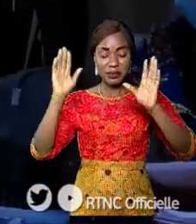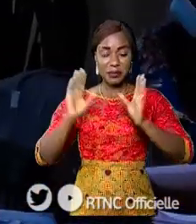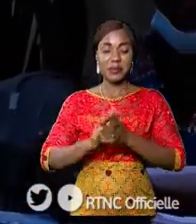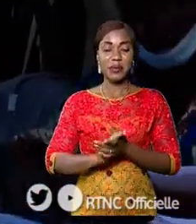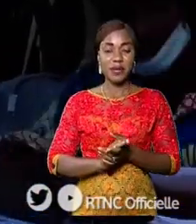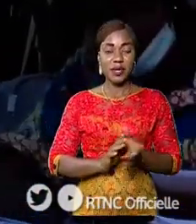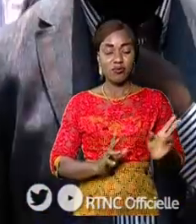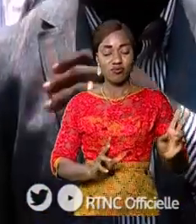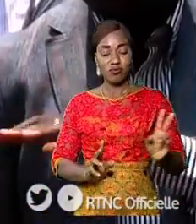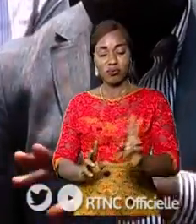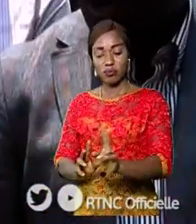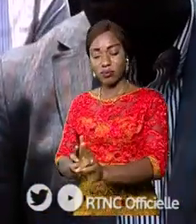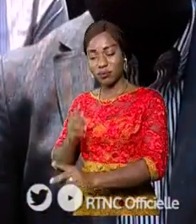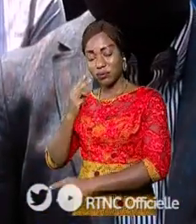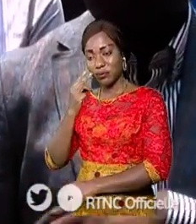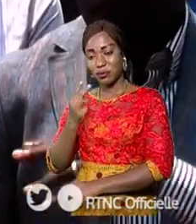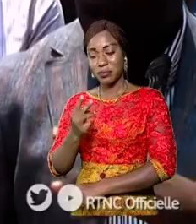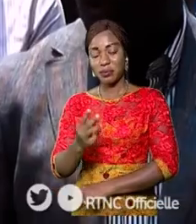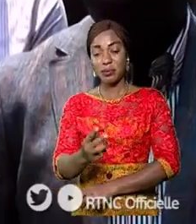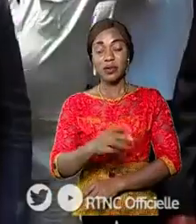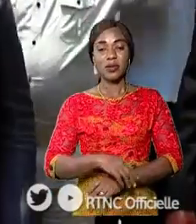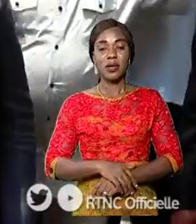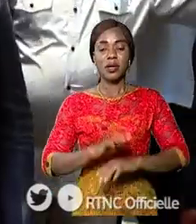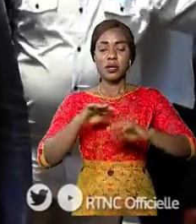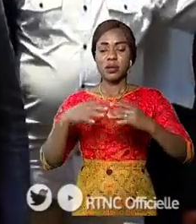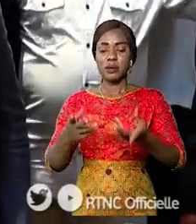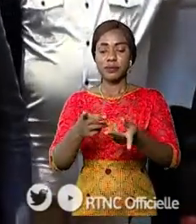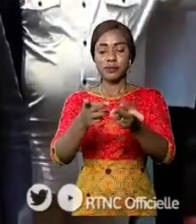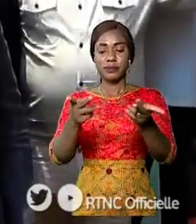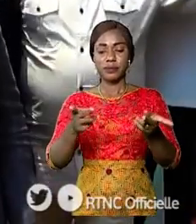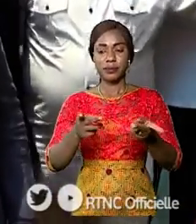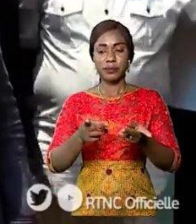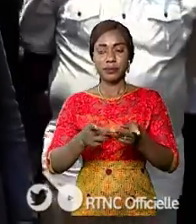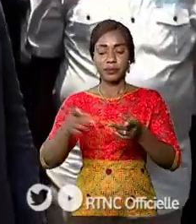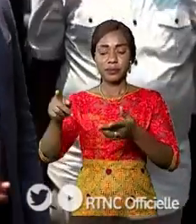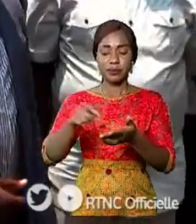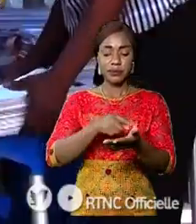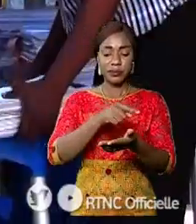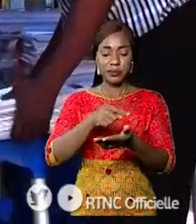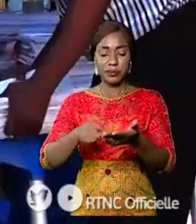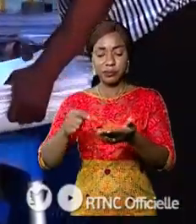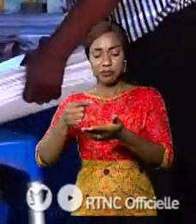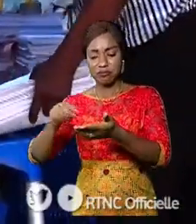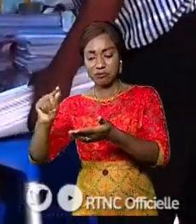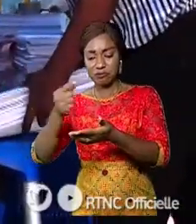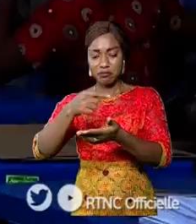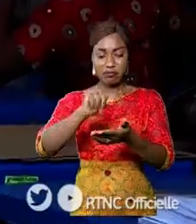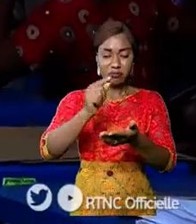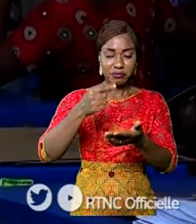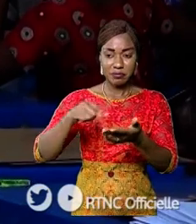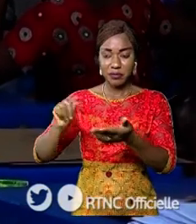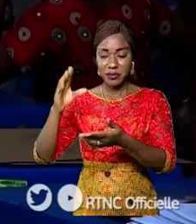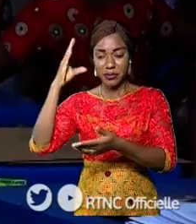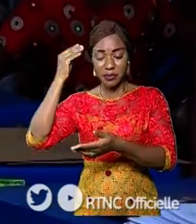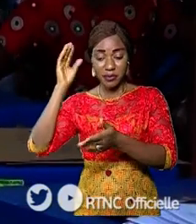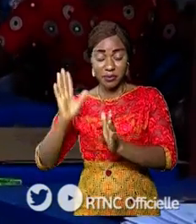générale de l'EPST, aux côtés du vice-ministre Didier Boudimbou et d'autres autorités du secteur. Ici, une centaine d'experts, hommes et